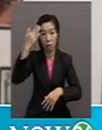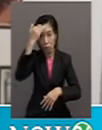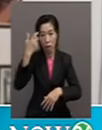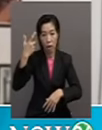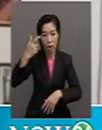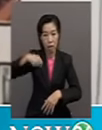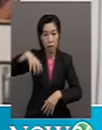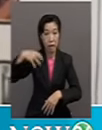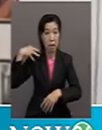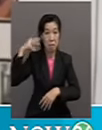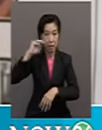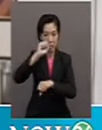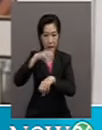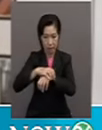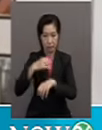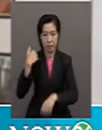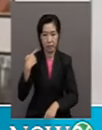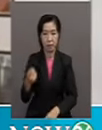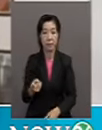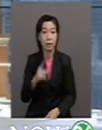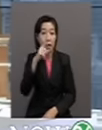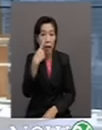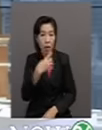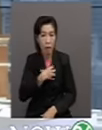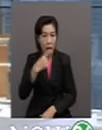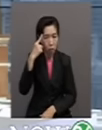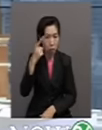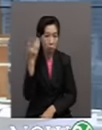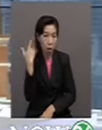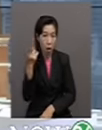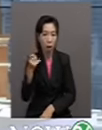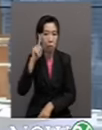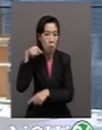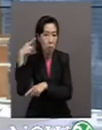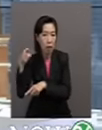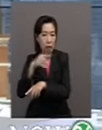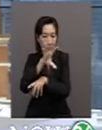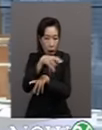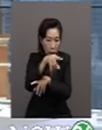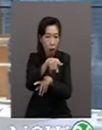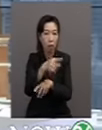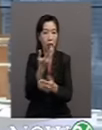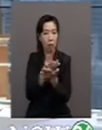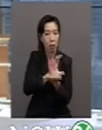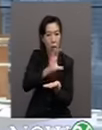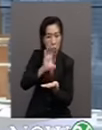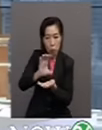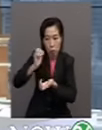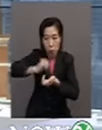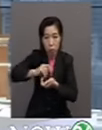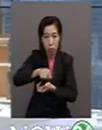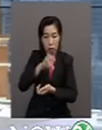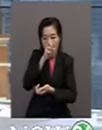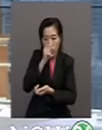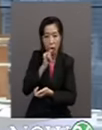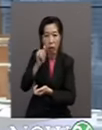ายจับของศาลอยู่ที่นั่น ครับผู้ใดที่อาจจะไปเคยลงทุนหรือว่าข้องเกี่ยวกับทางคนร้ายนะครับก็ไปติ